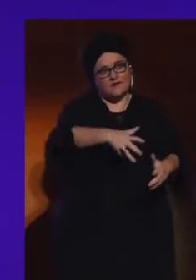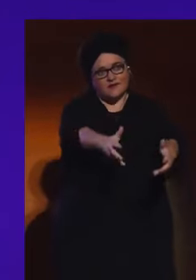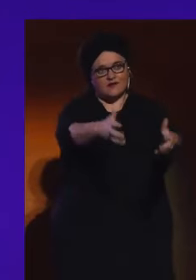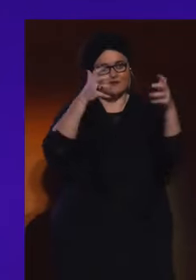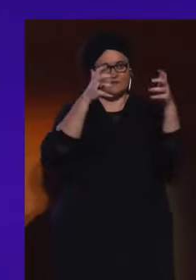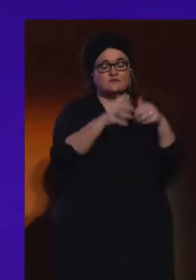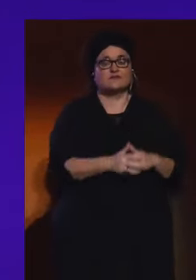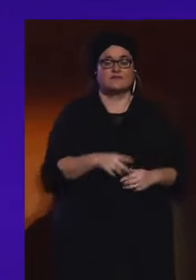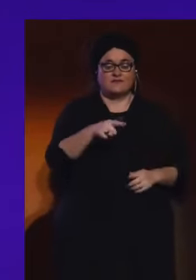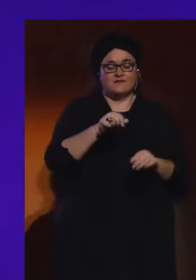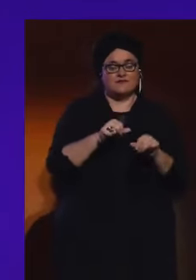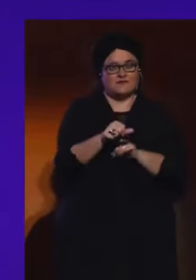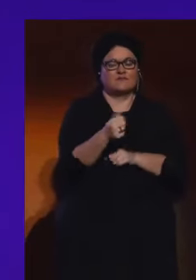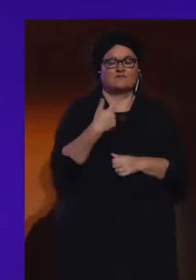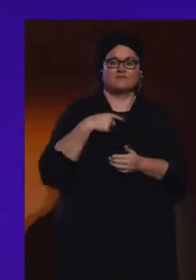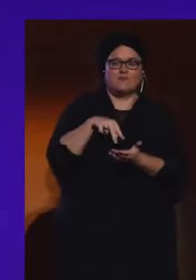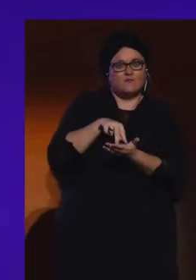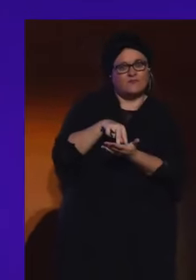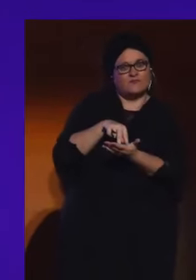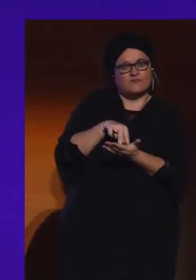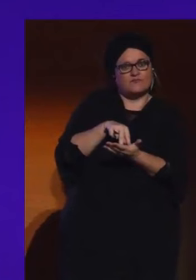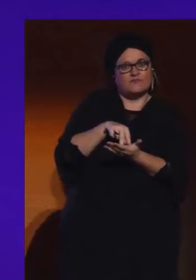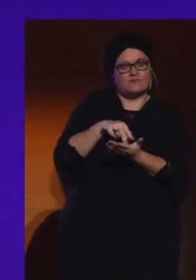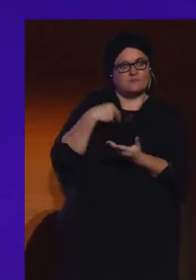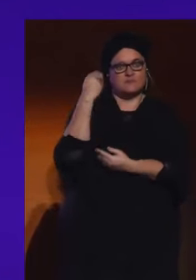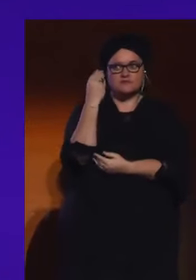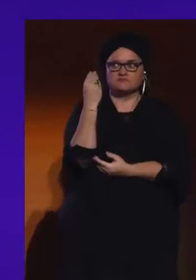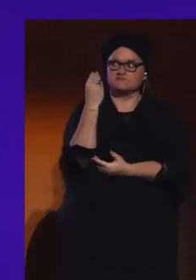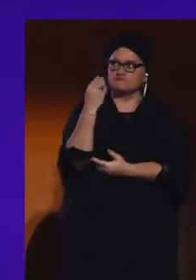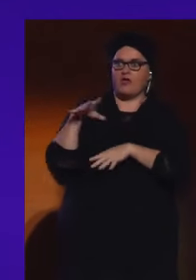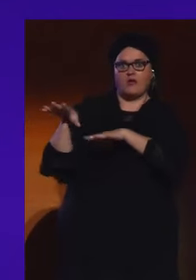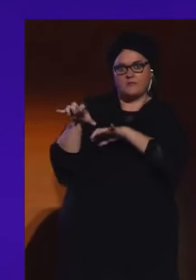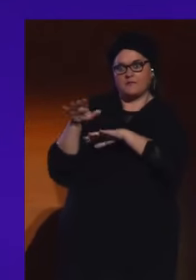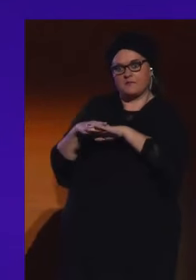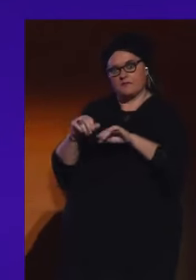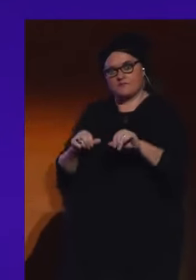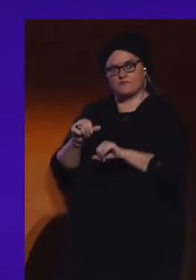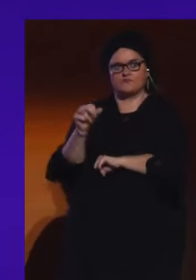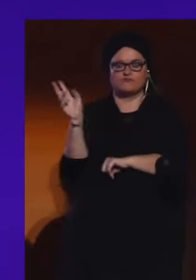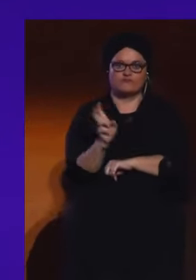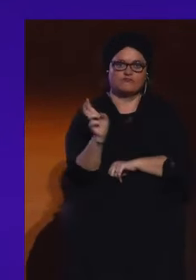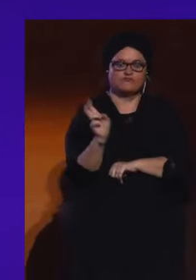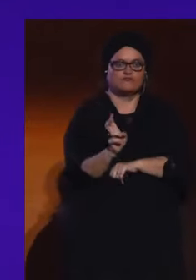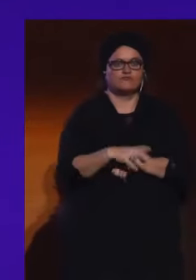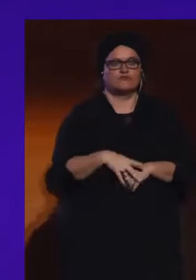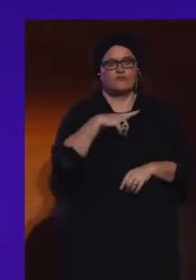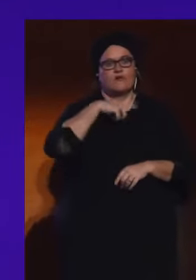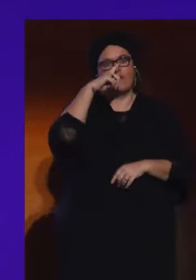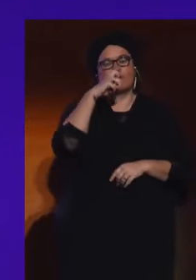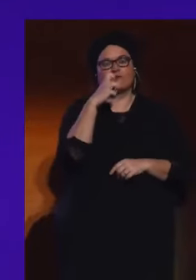genuen. Eta hortik uste dut, badagoela irakaspenik aurrera begira ere, ez da? Gogoratzen